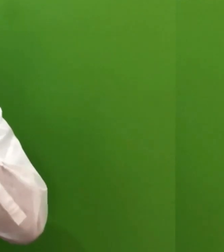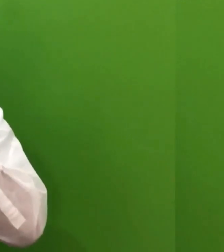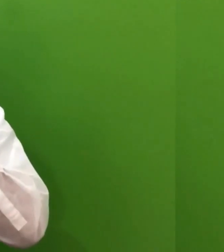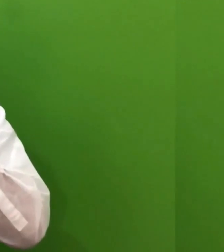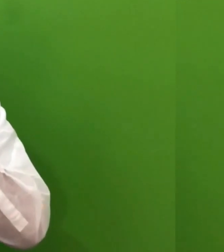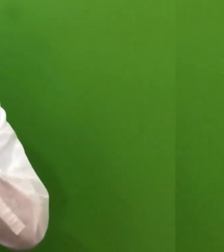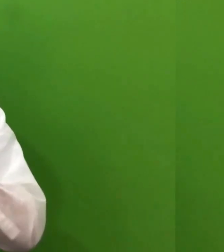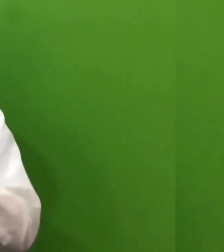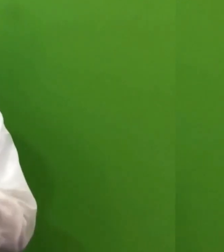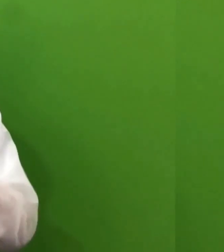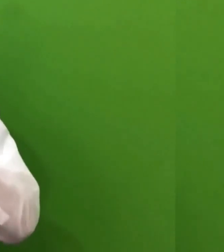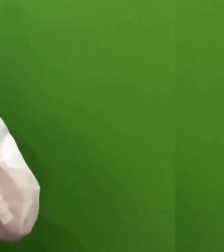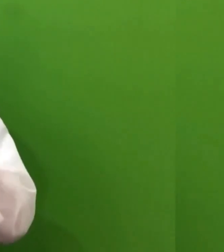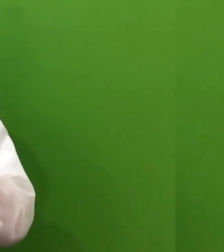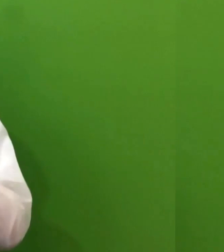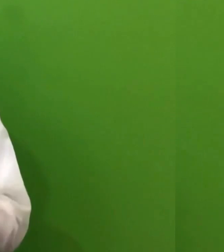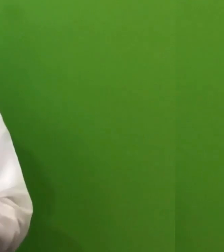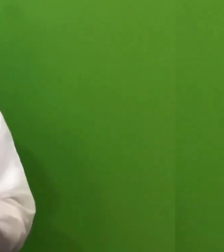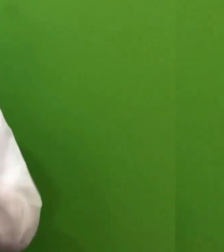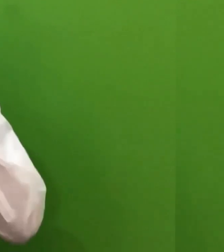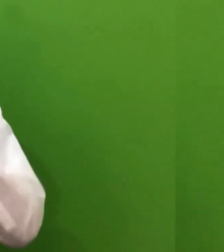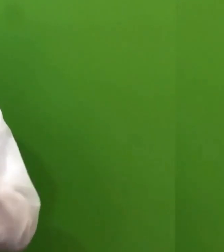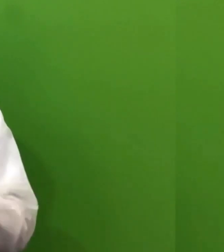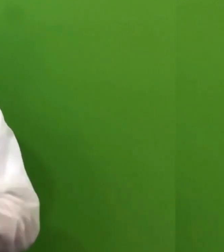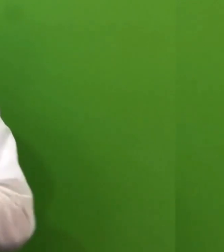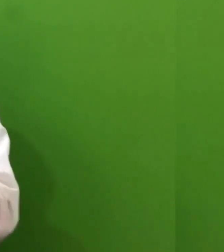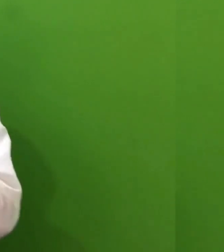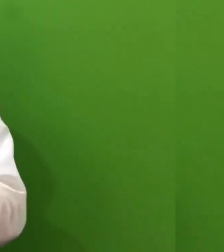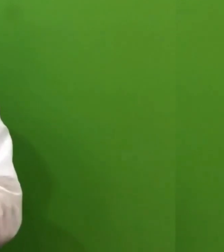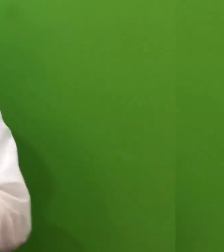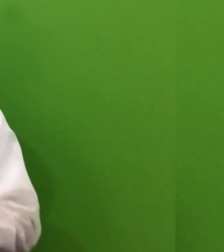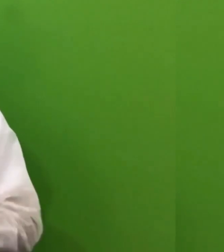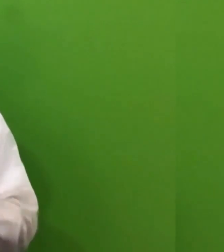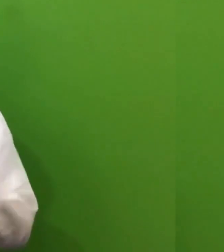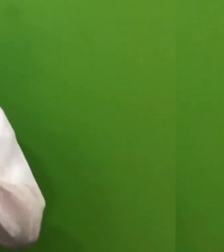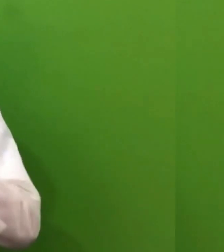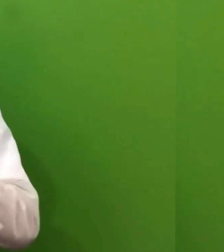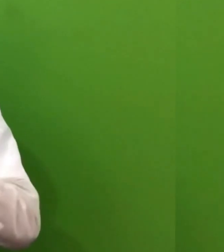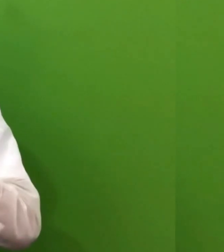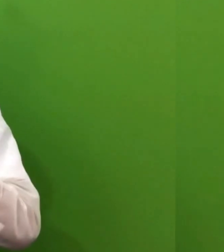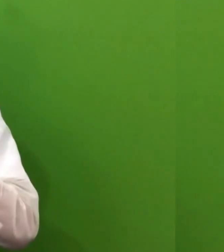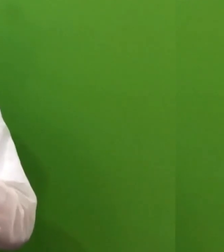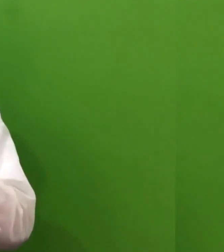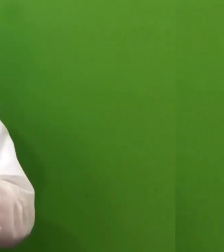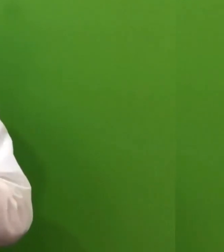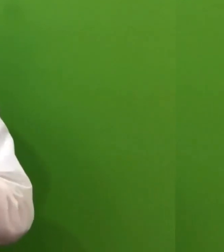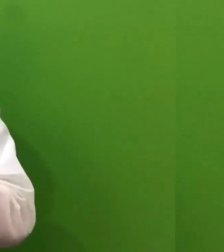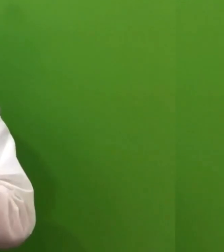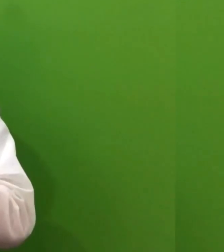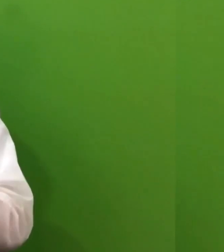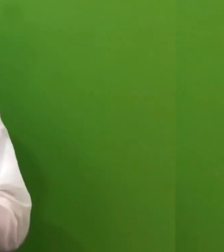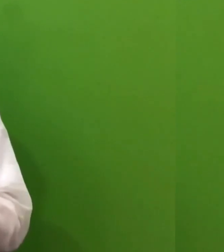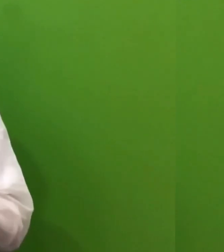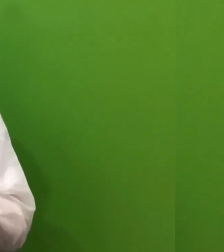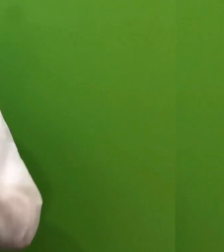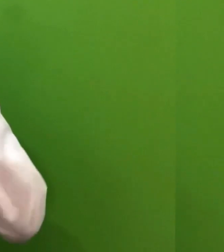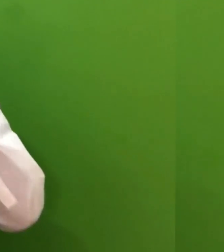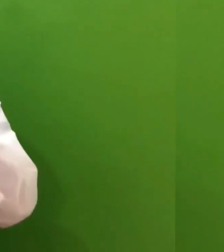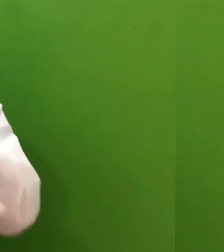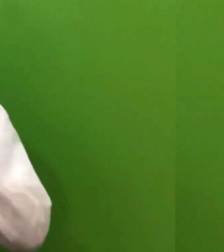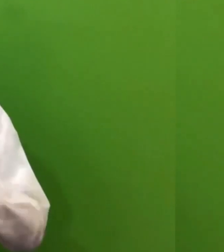15절 언약의 축복과 또한 임마누엘 24의 축복을